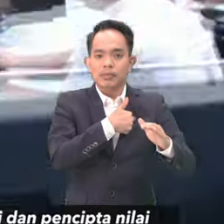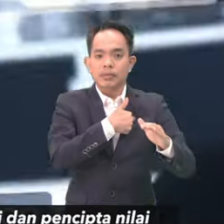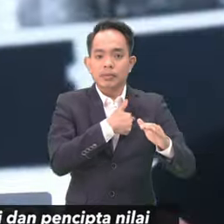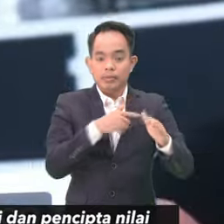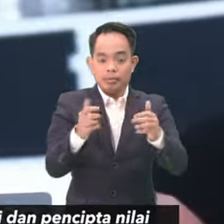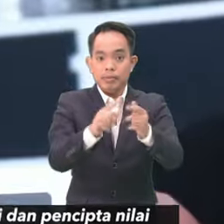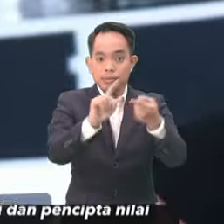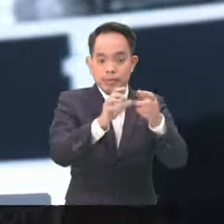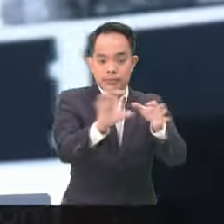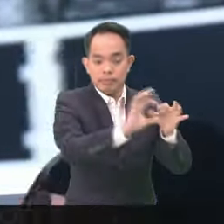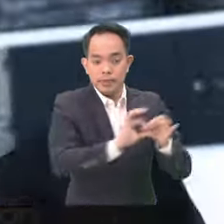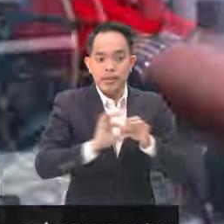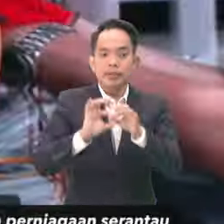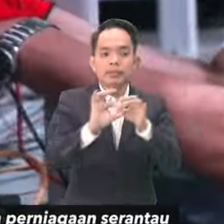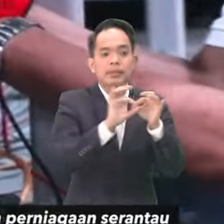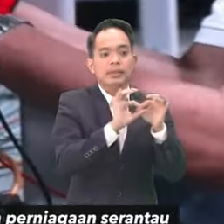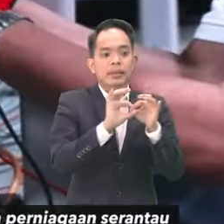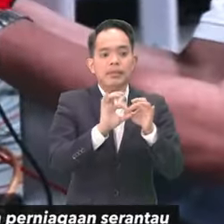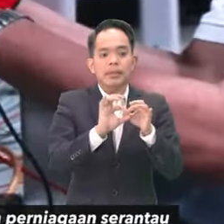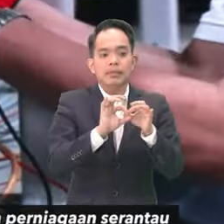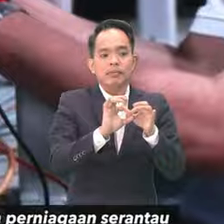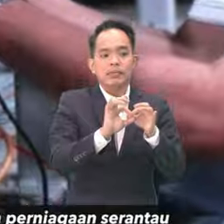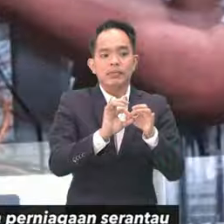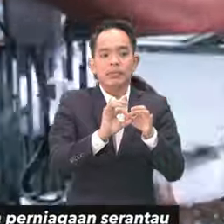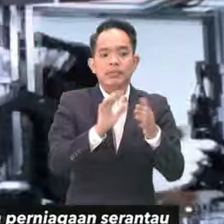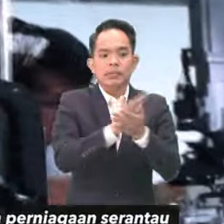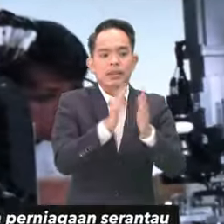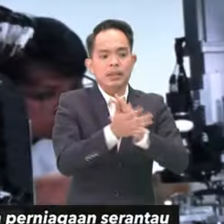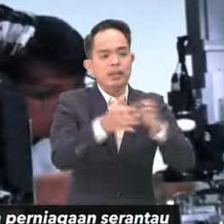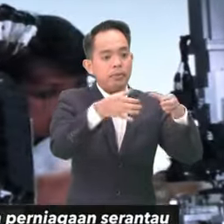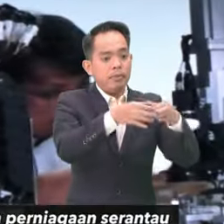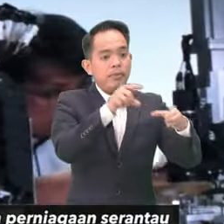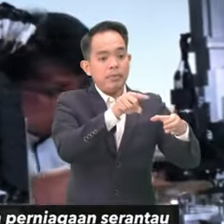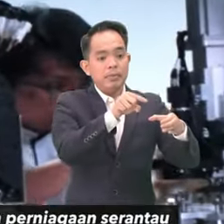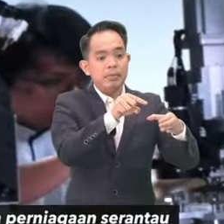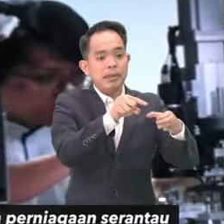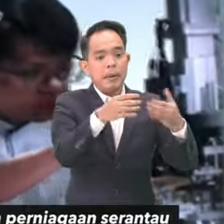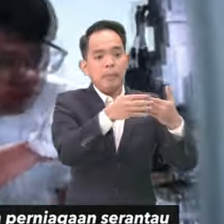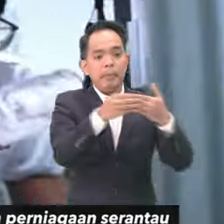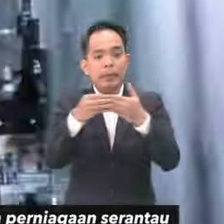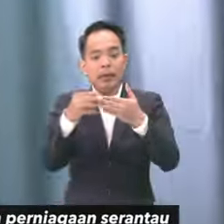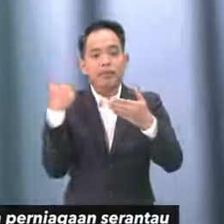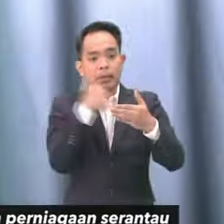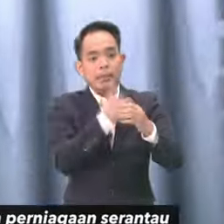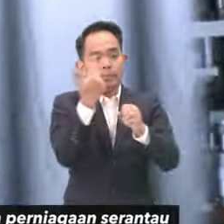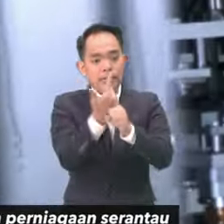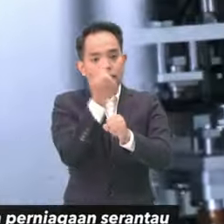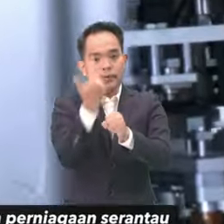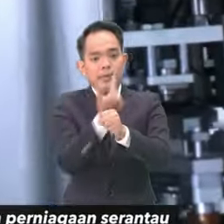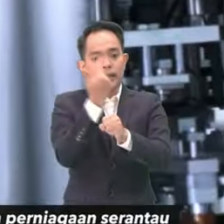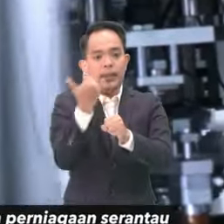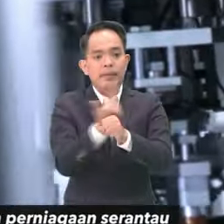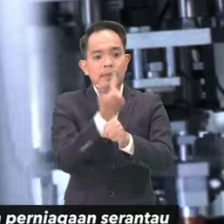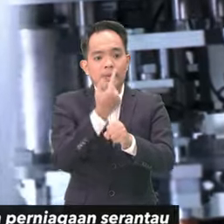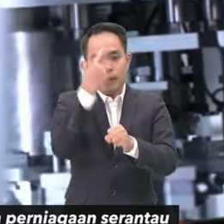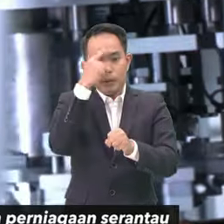partners and creation. And of course, MTDC has been giving us some good mentorship as